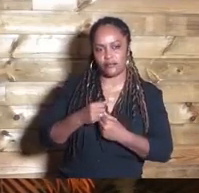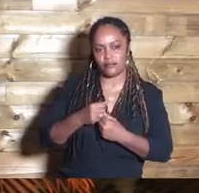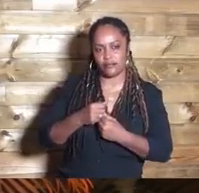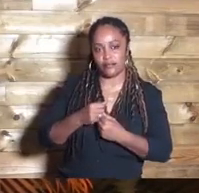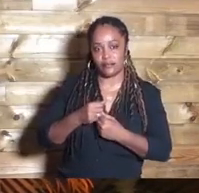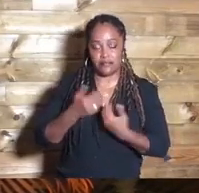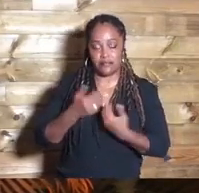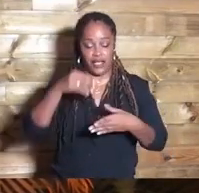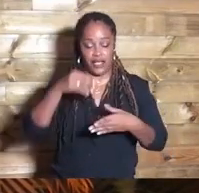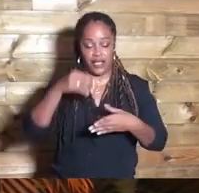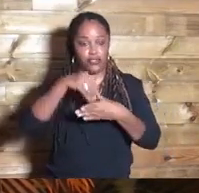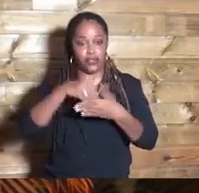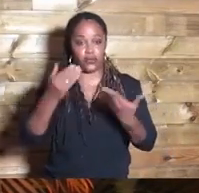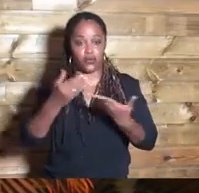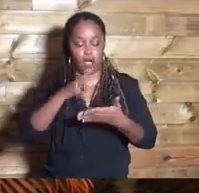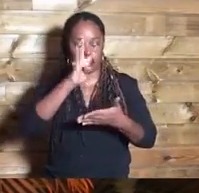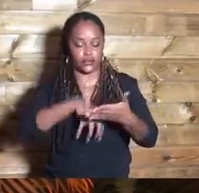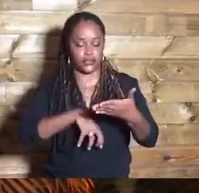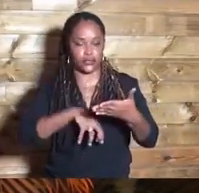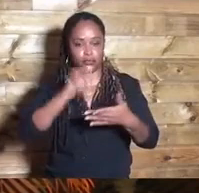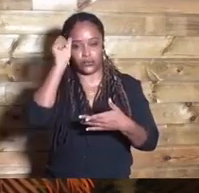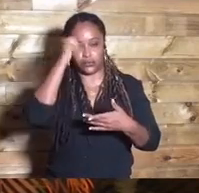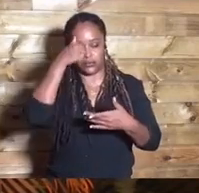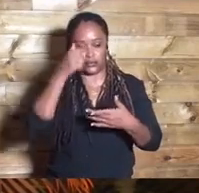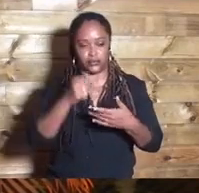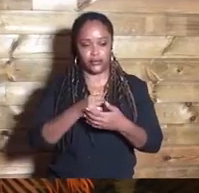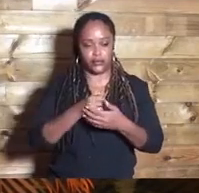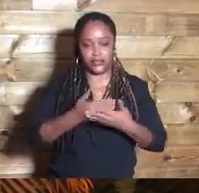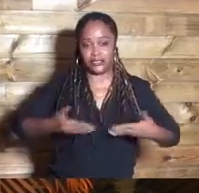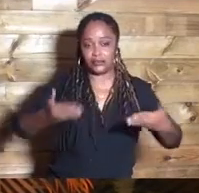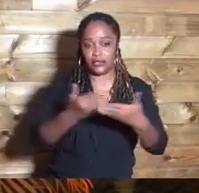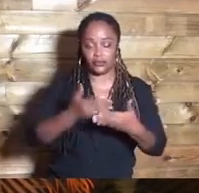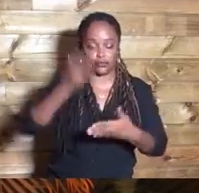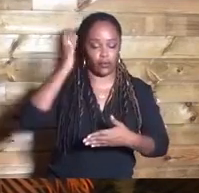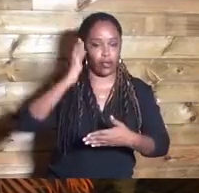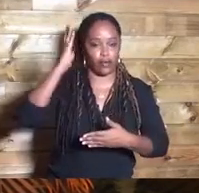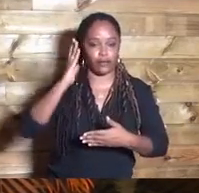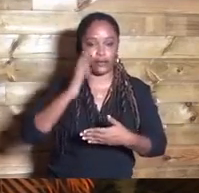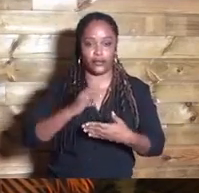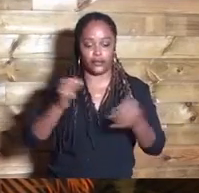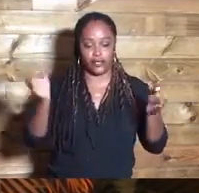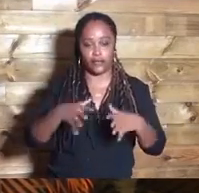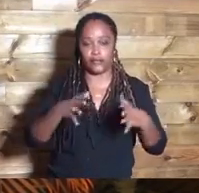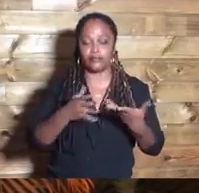apports de mai 67 et les événements de mai 67, parce que ce sont des événements qui ont